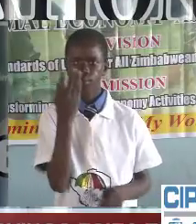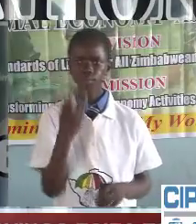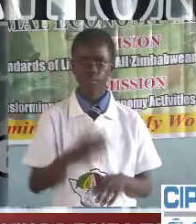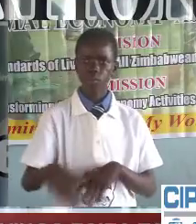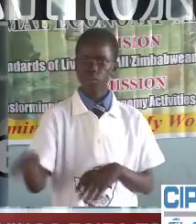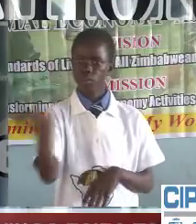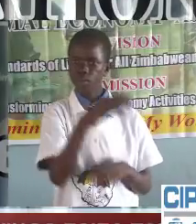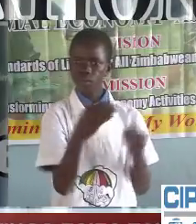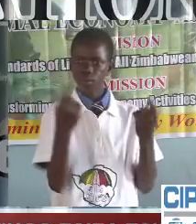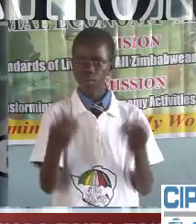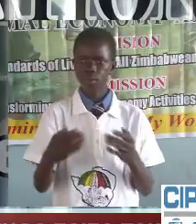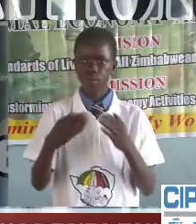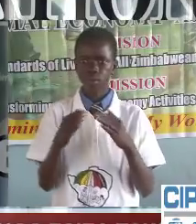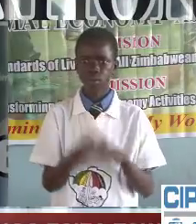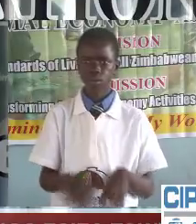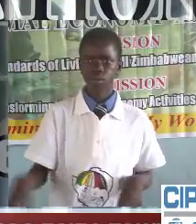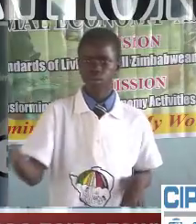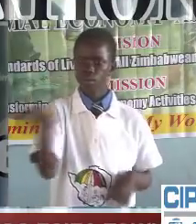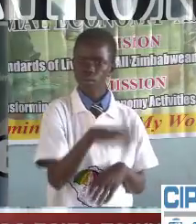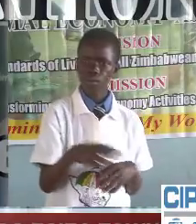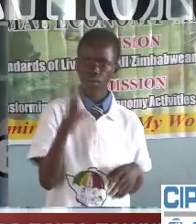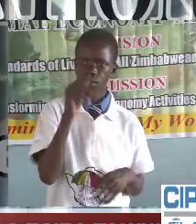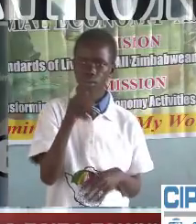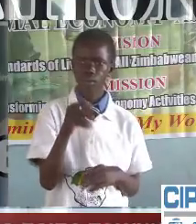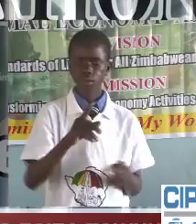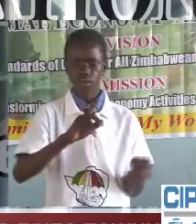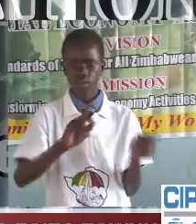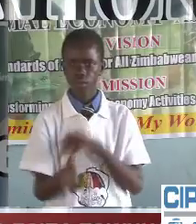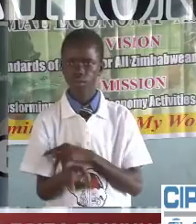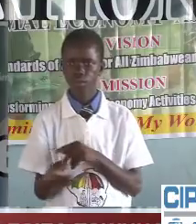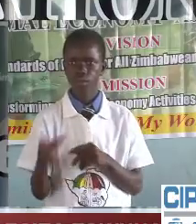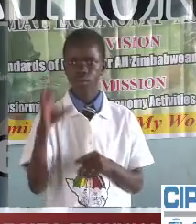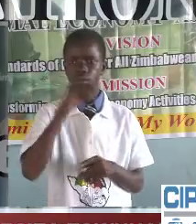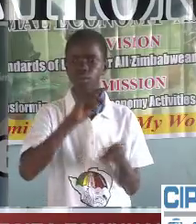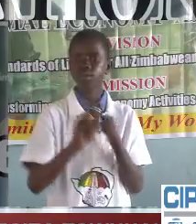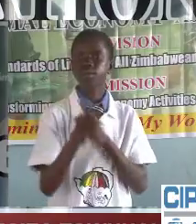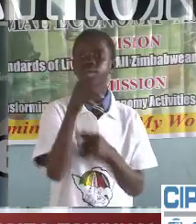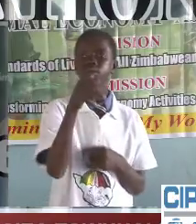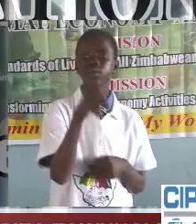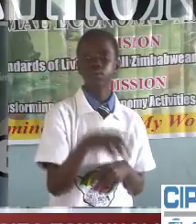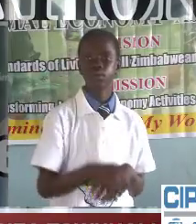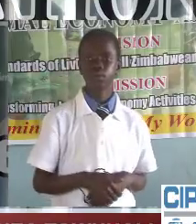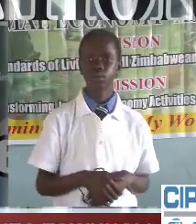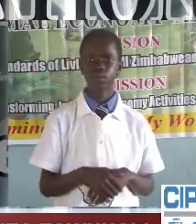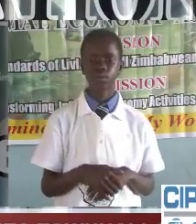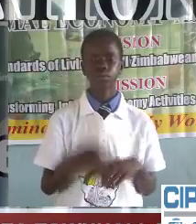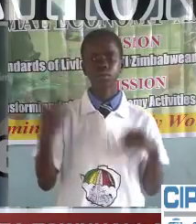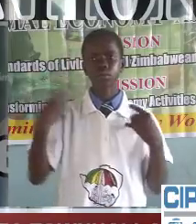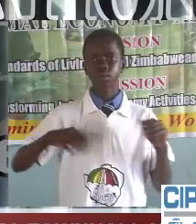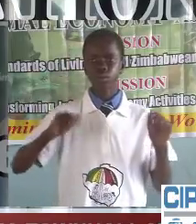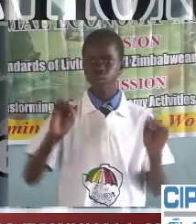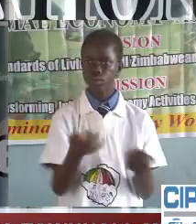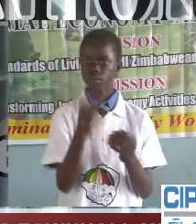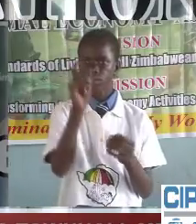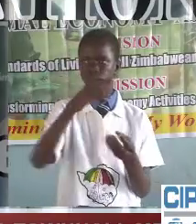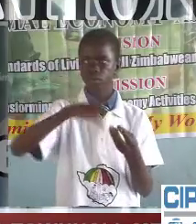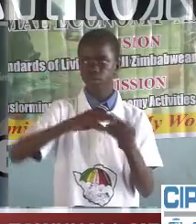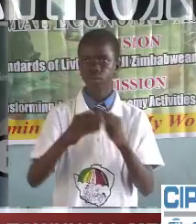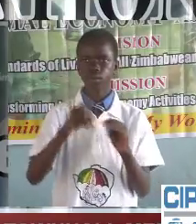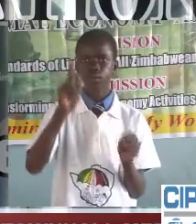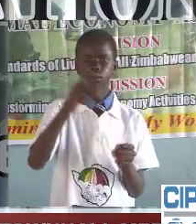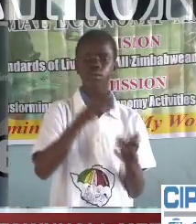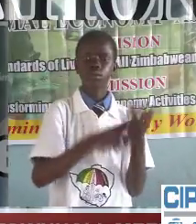vemumusha kuri kunzi mita ndeyenyu, ikafa inonzi ndeyako, gadzirisa. Ukasagadzirisa yava